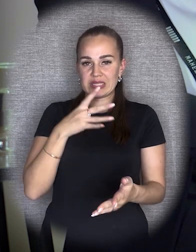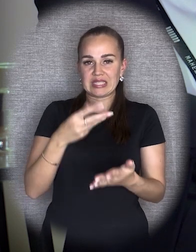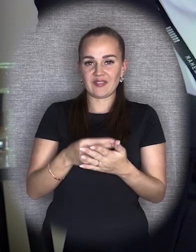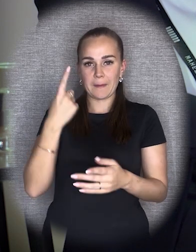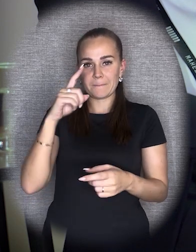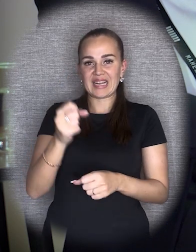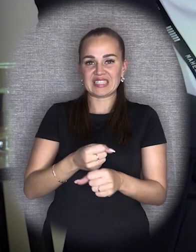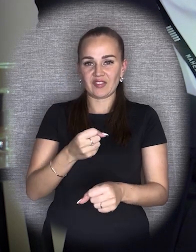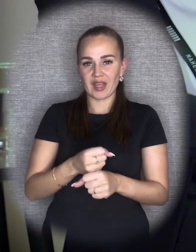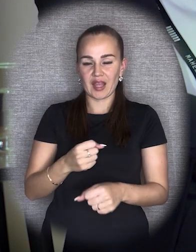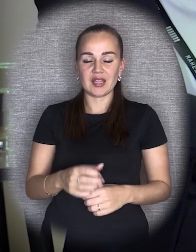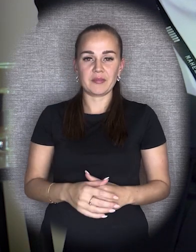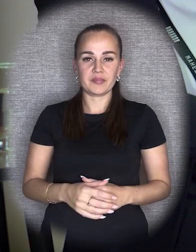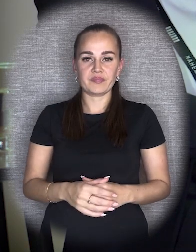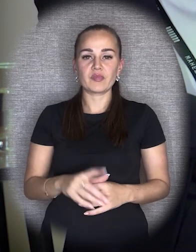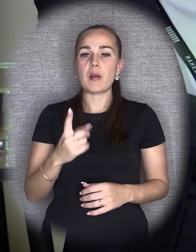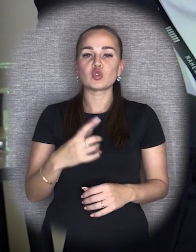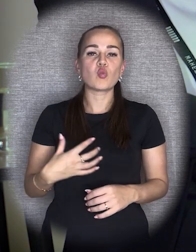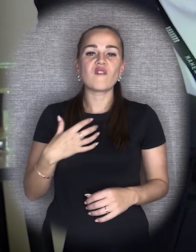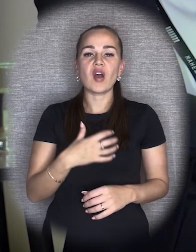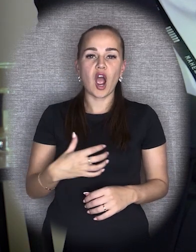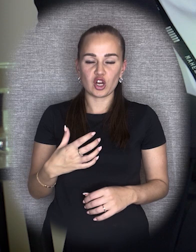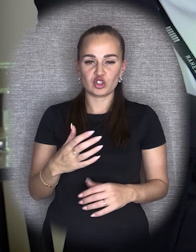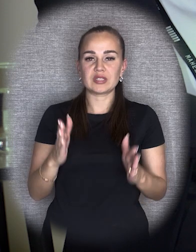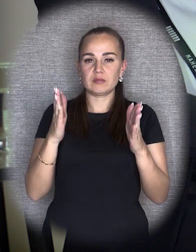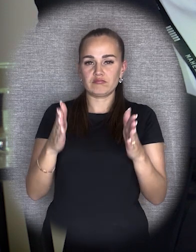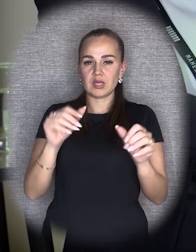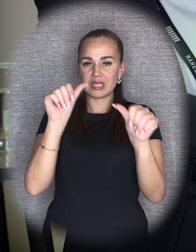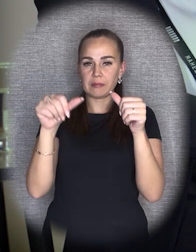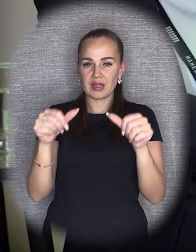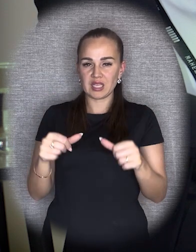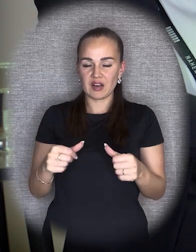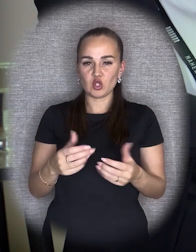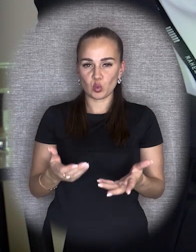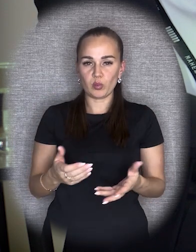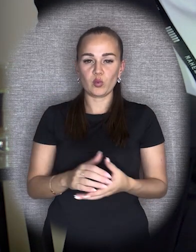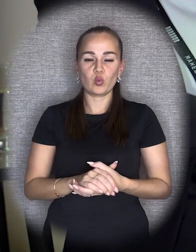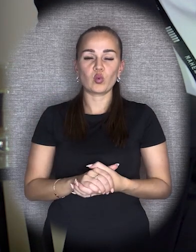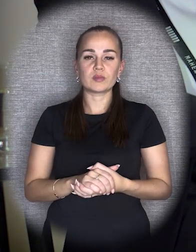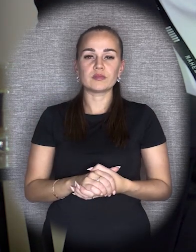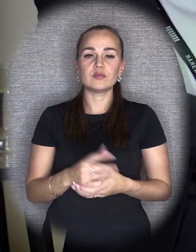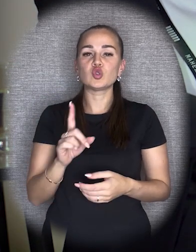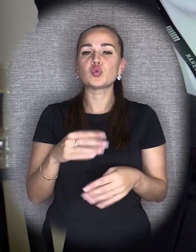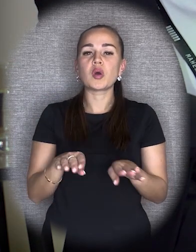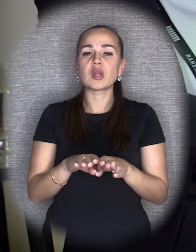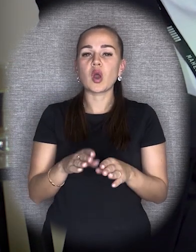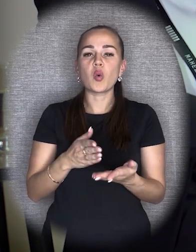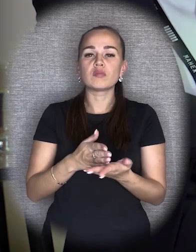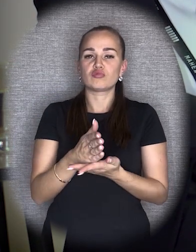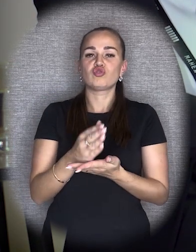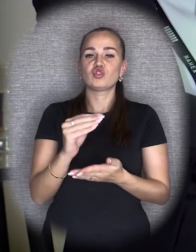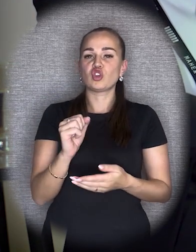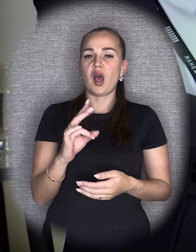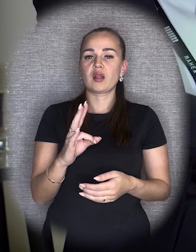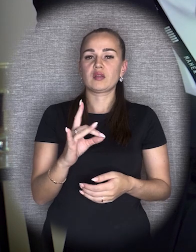Почему важно экспонировать скульптуру? Почему? Что это за жанр такой, да, вы